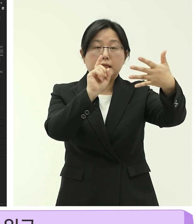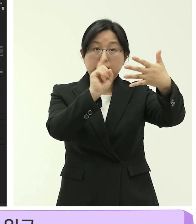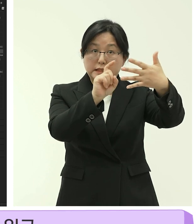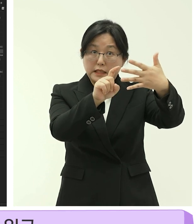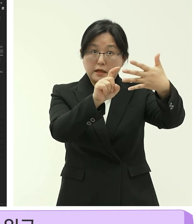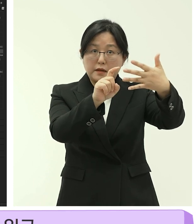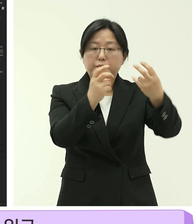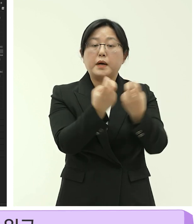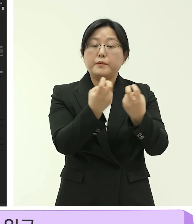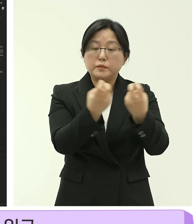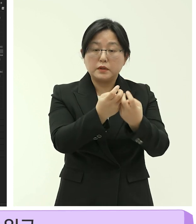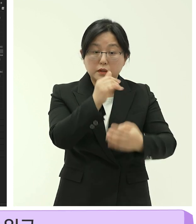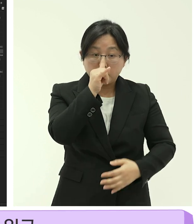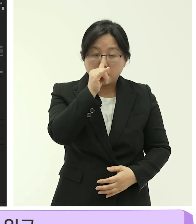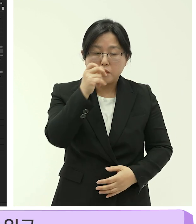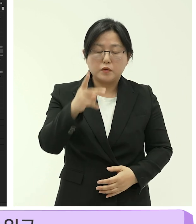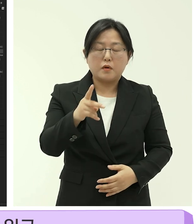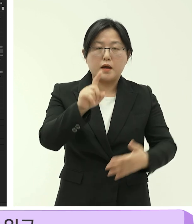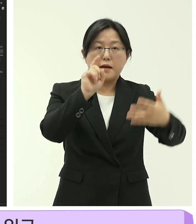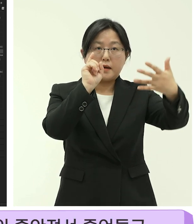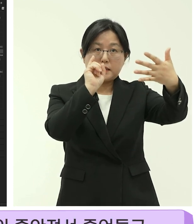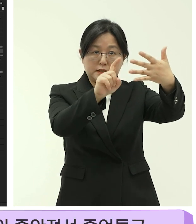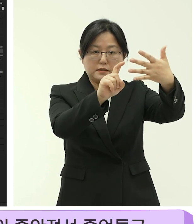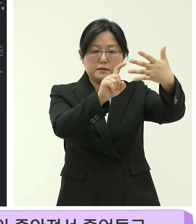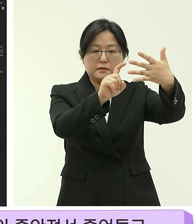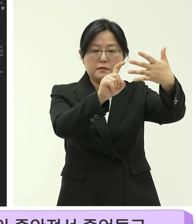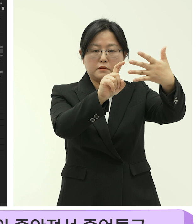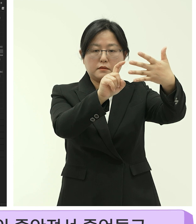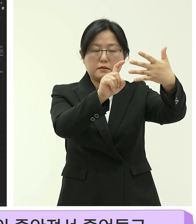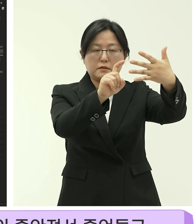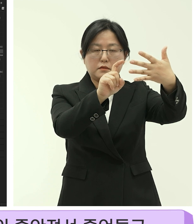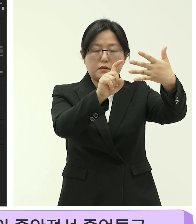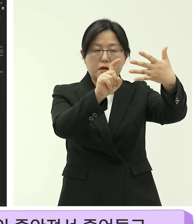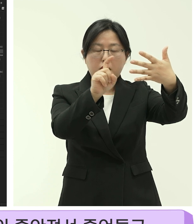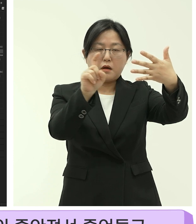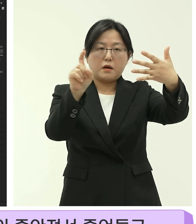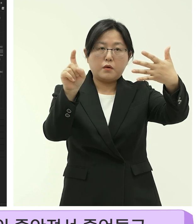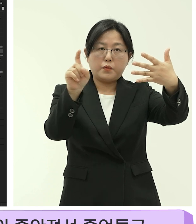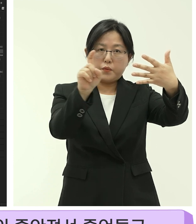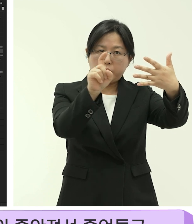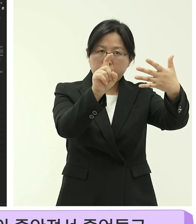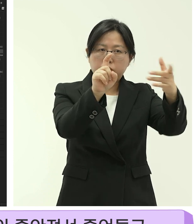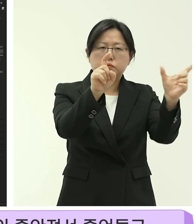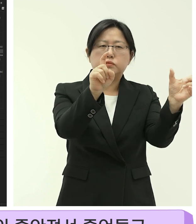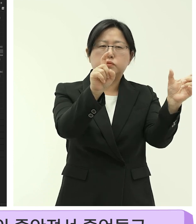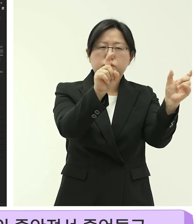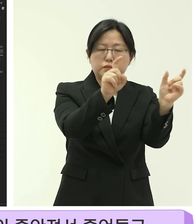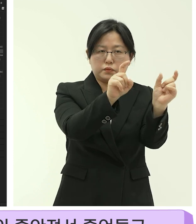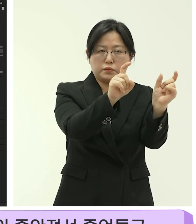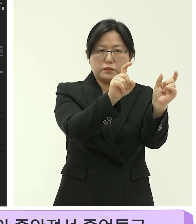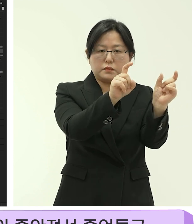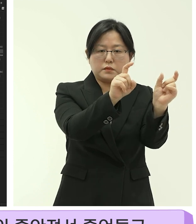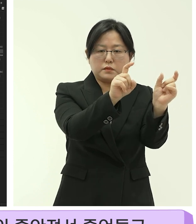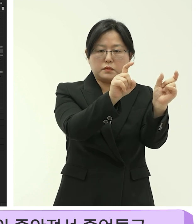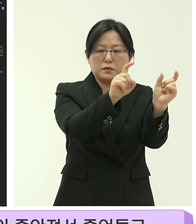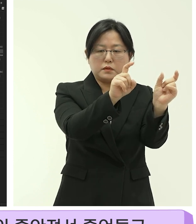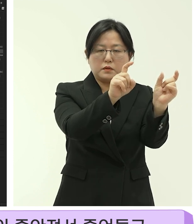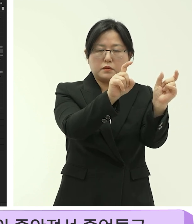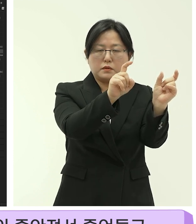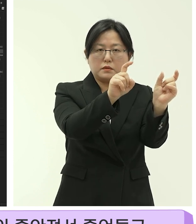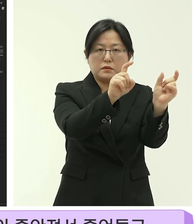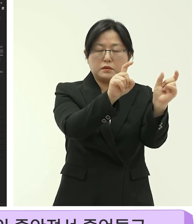시간을 클릭하는 방법도 있고 마우스를 클릭한 채로 왼쪽으로 조절하면